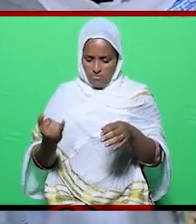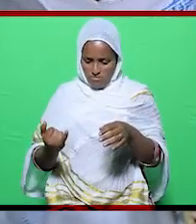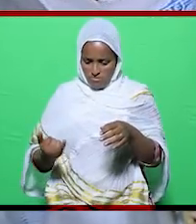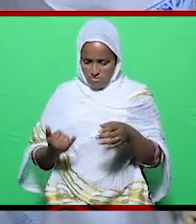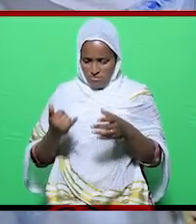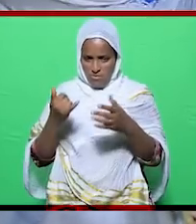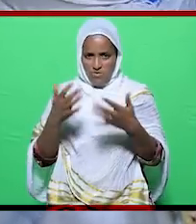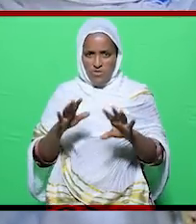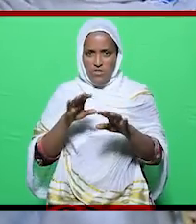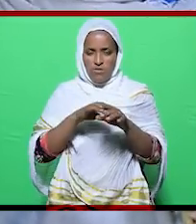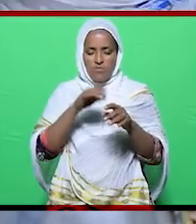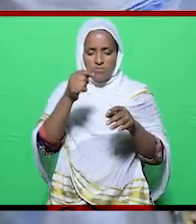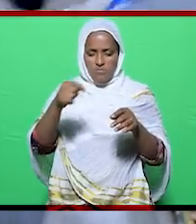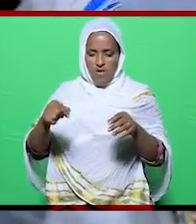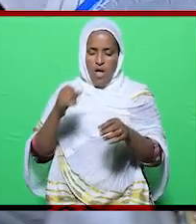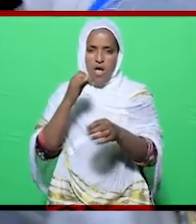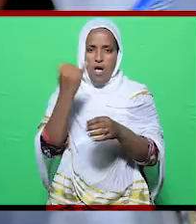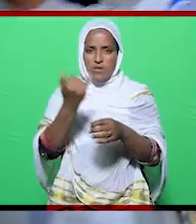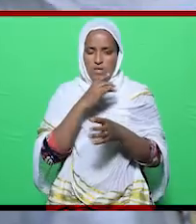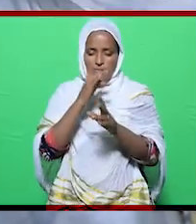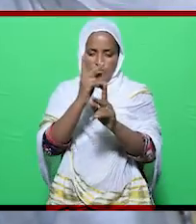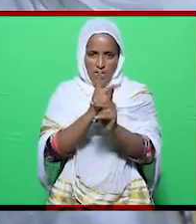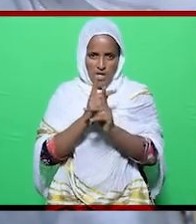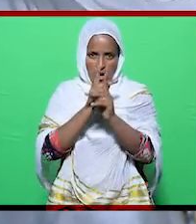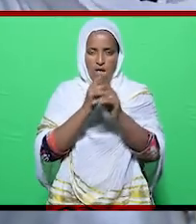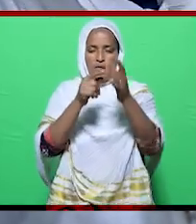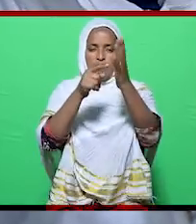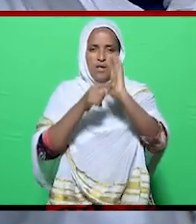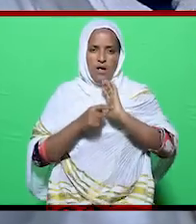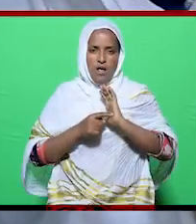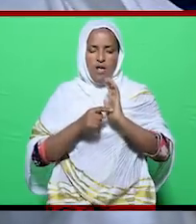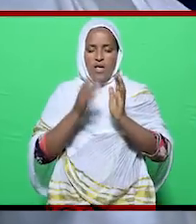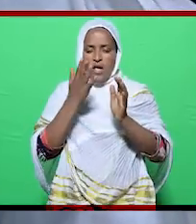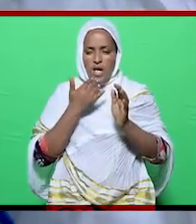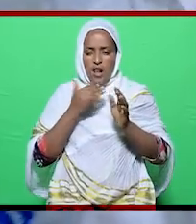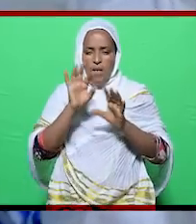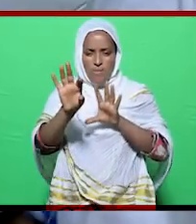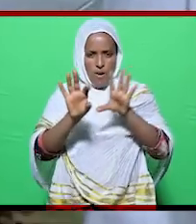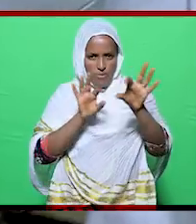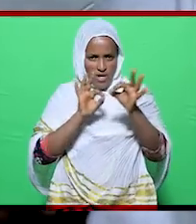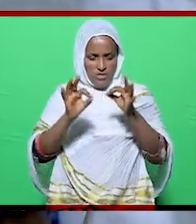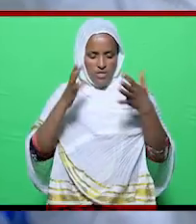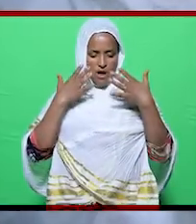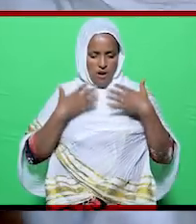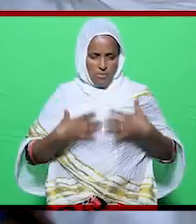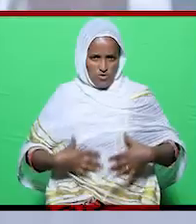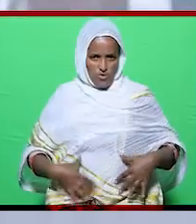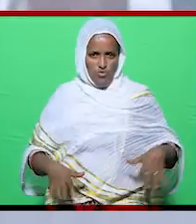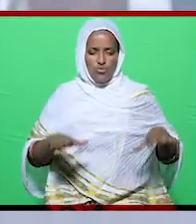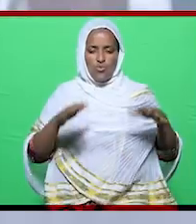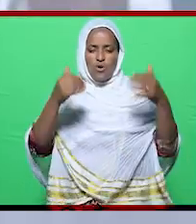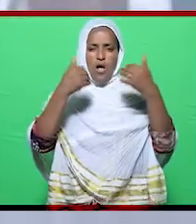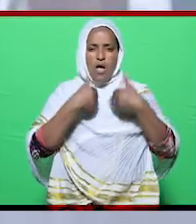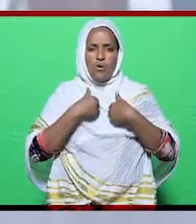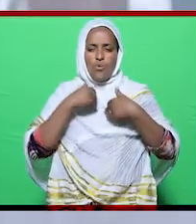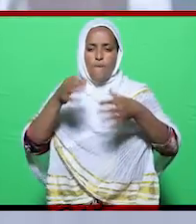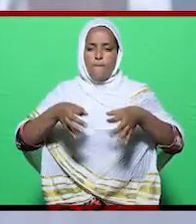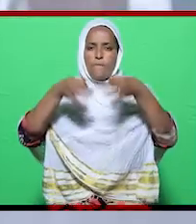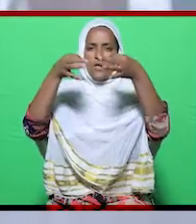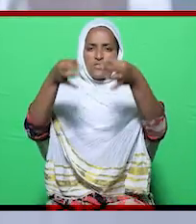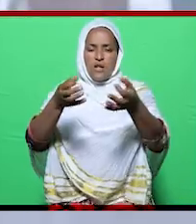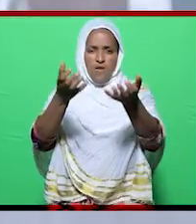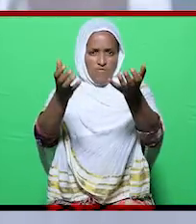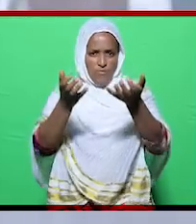ላይ ስኬች አድርጎ ሙንጭርጭር ተደርጎ አይሳልም። ጥንቃቄ ይጠይቃል። ከከለር አመራረጥ፣ ካልባሳቱ፣